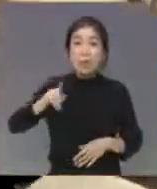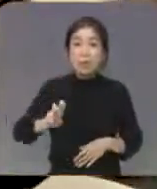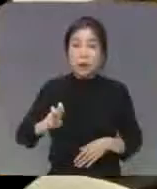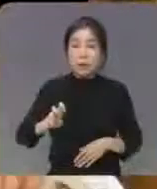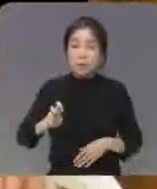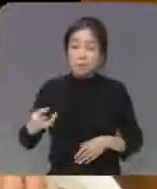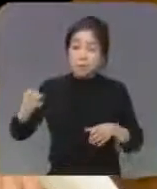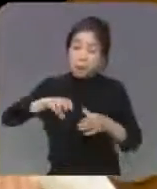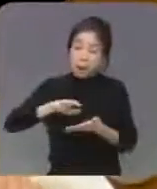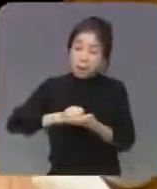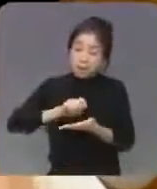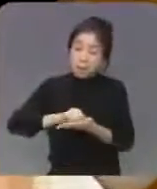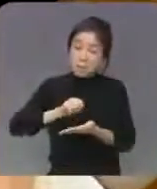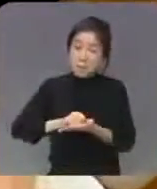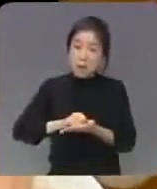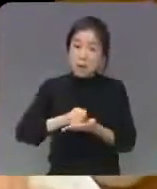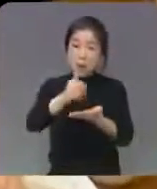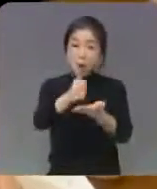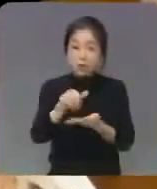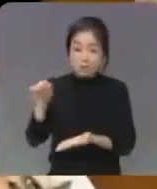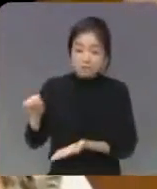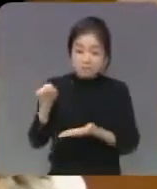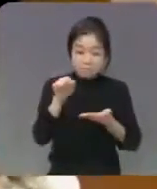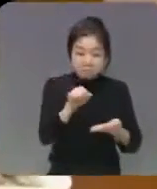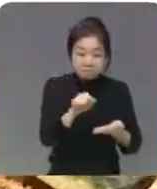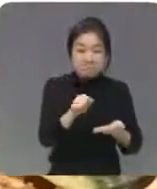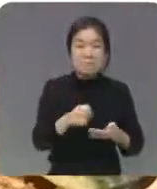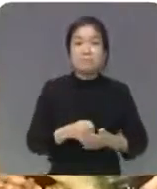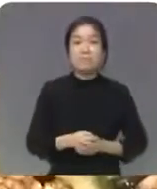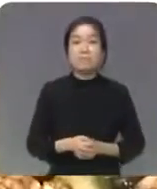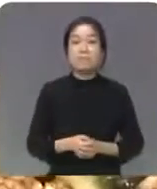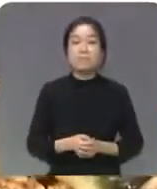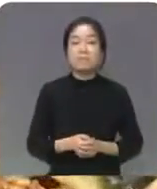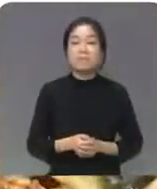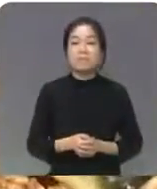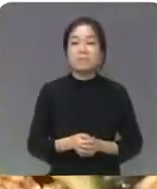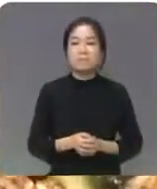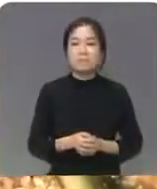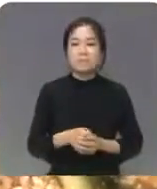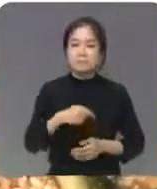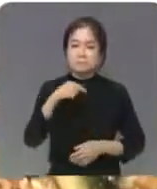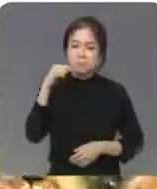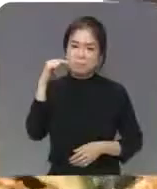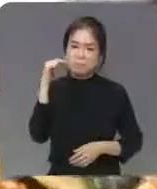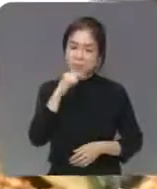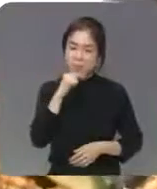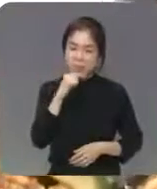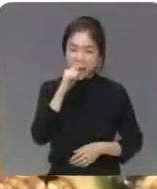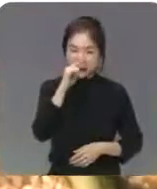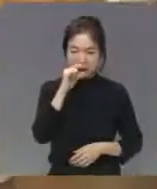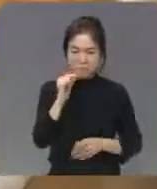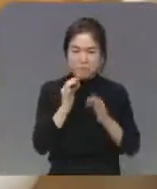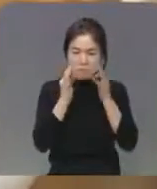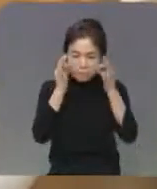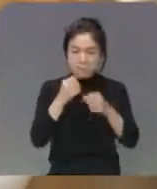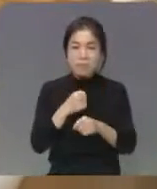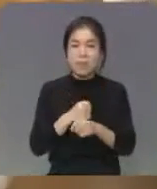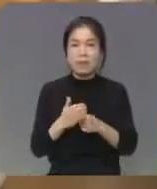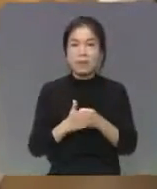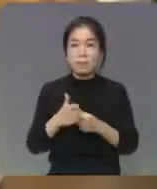소스로 막 치는 나무를 손님상에 내 놓습니다 8 깐깐하게 정성을 들여 준비한 만큼